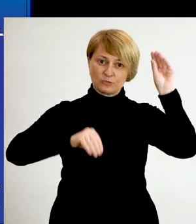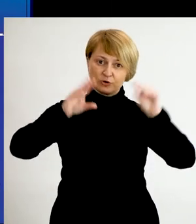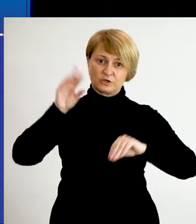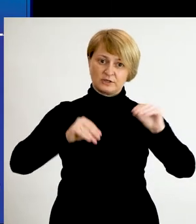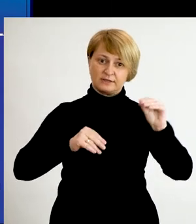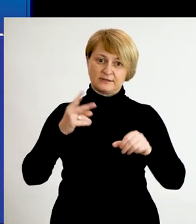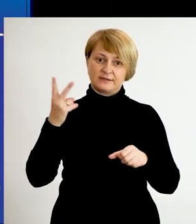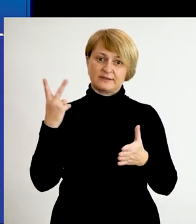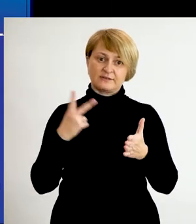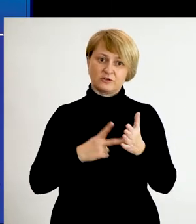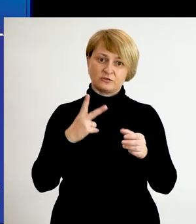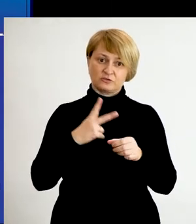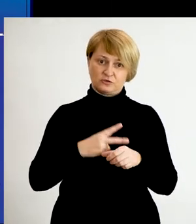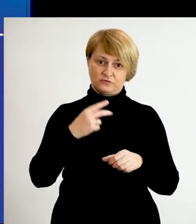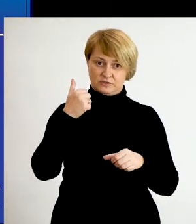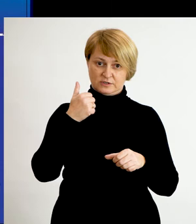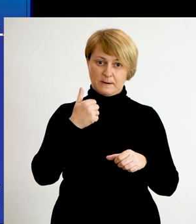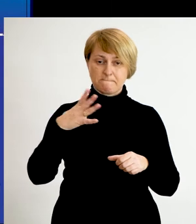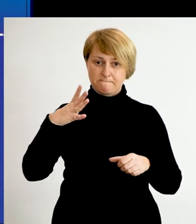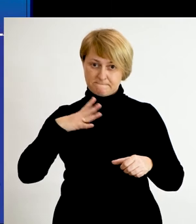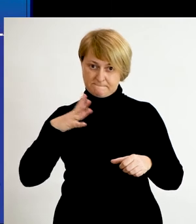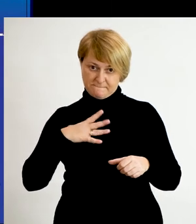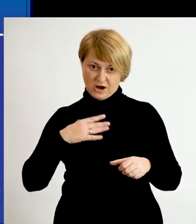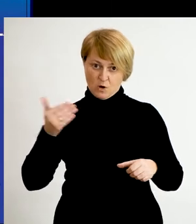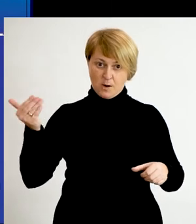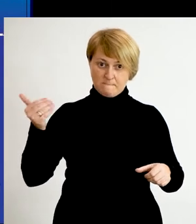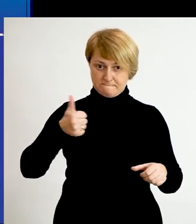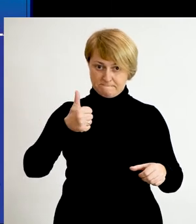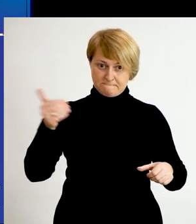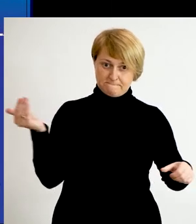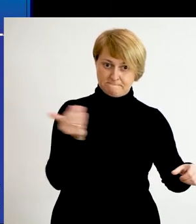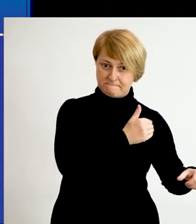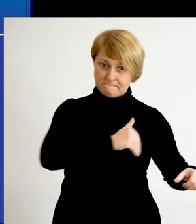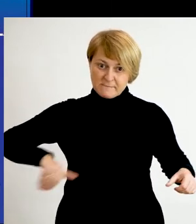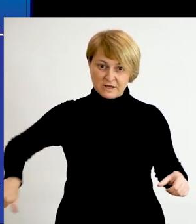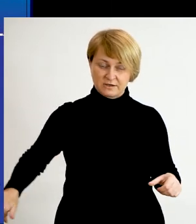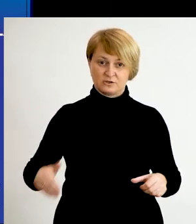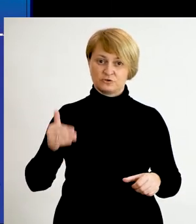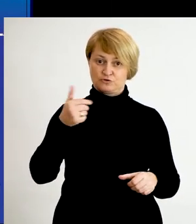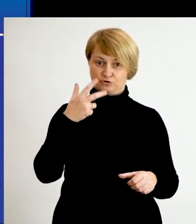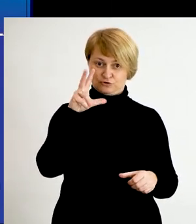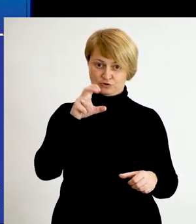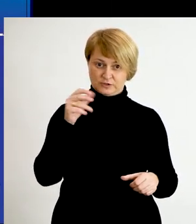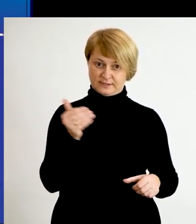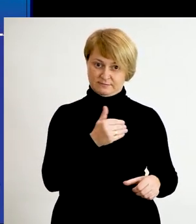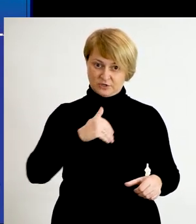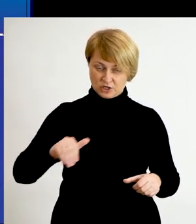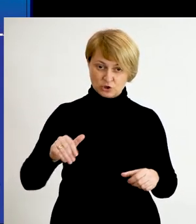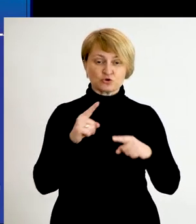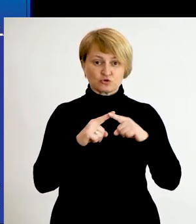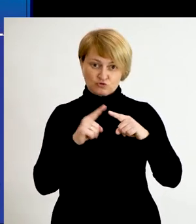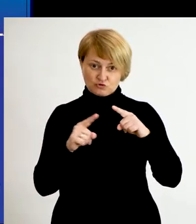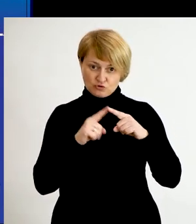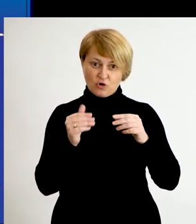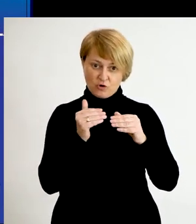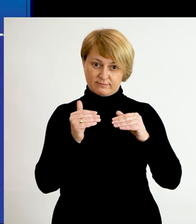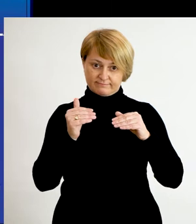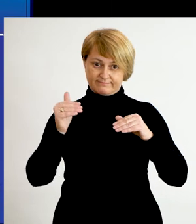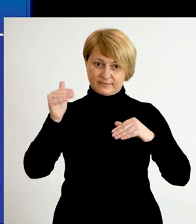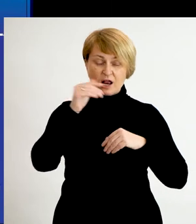budżet w 2020 miał wydatki na poziomie 1 300 000 000, więc jest nieco większy wzrost,